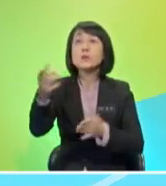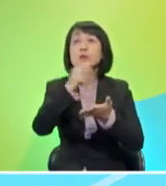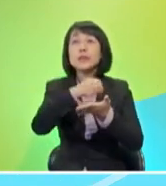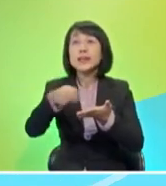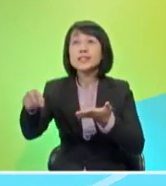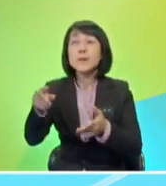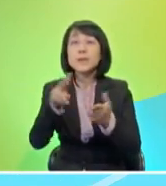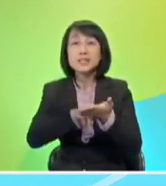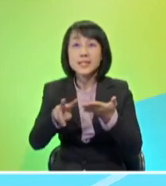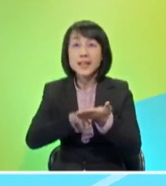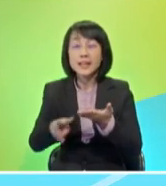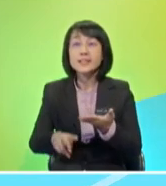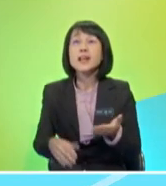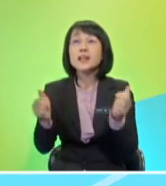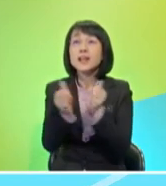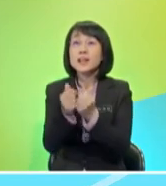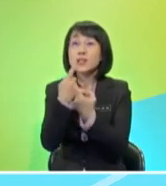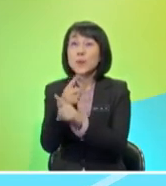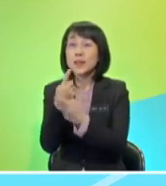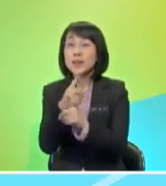tu beserta jawapan?